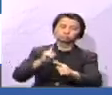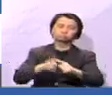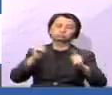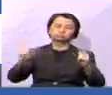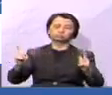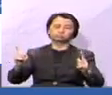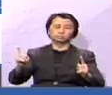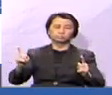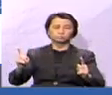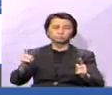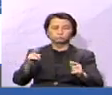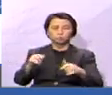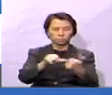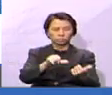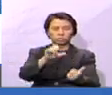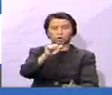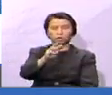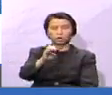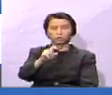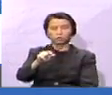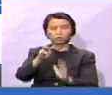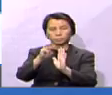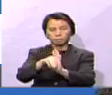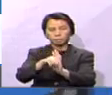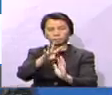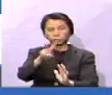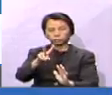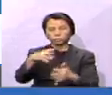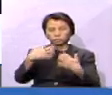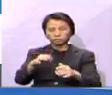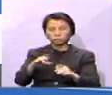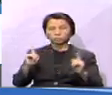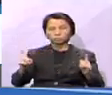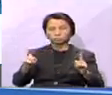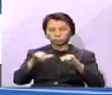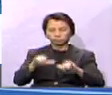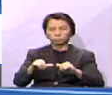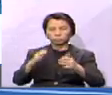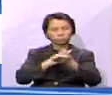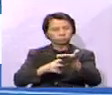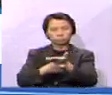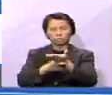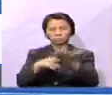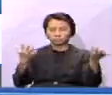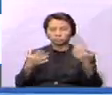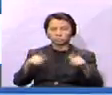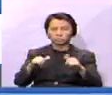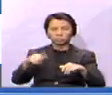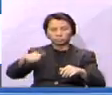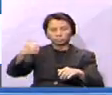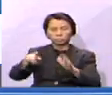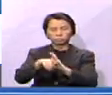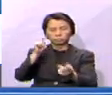Muhammad Zulhamizan Awang Abbas pada minit ke-42. Kedudukan satu sama kekal hingga tamat perlawanan dan pemenang